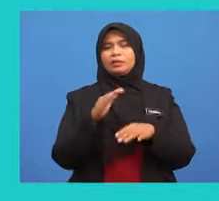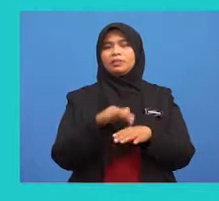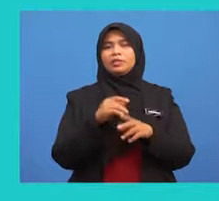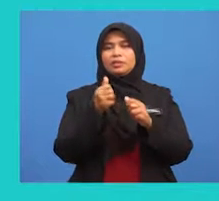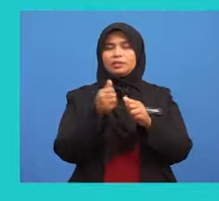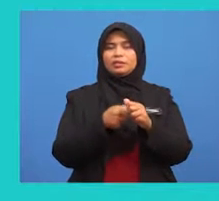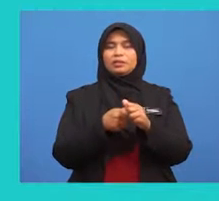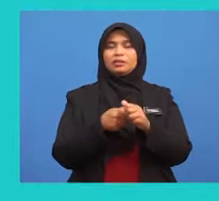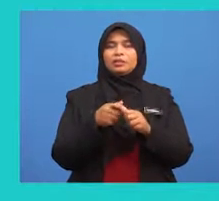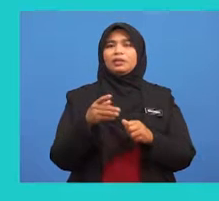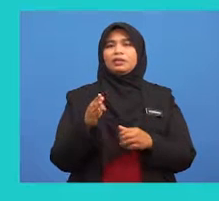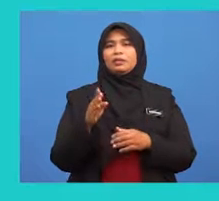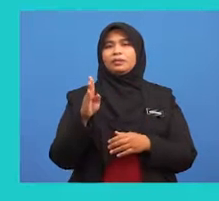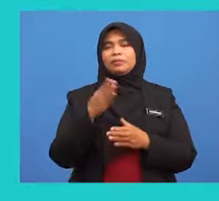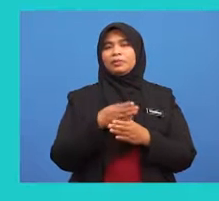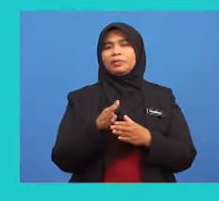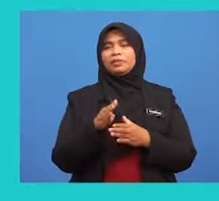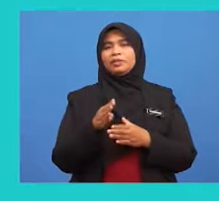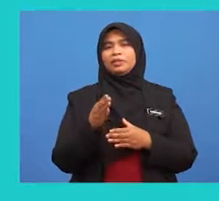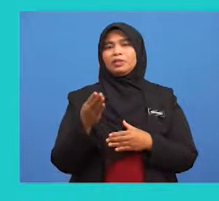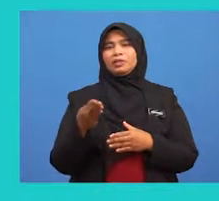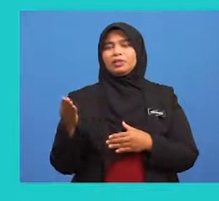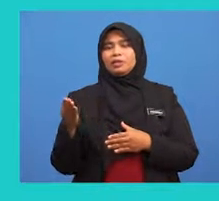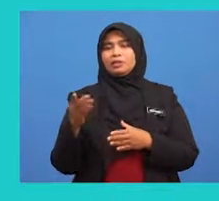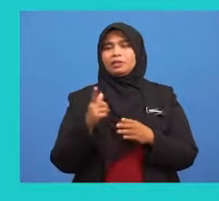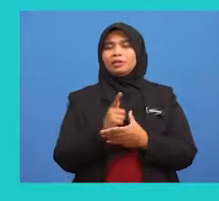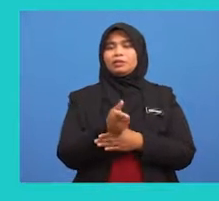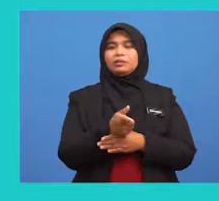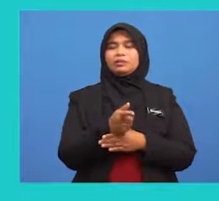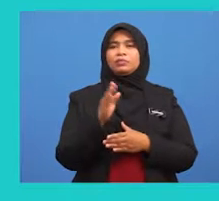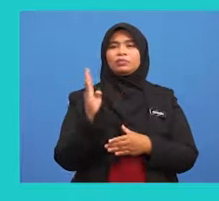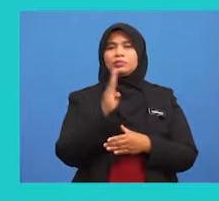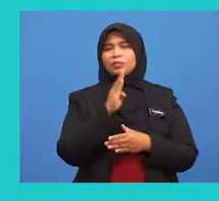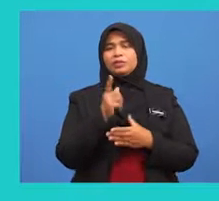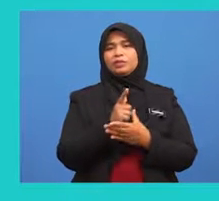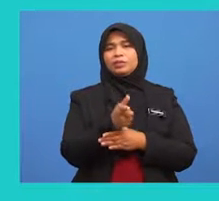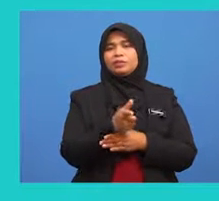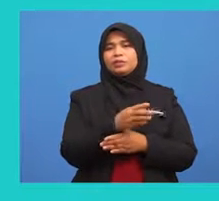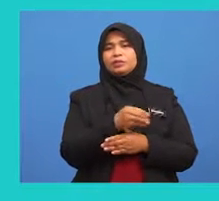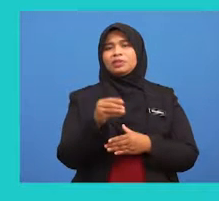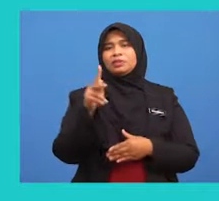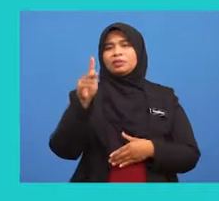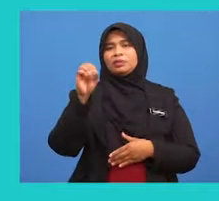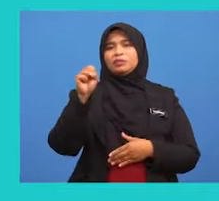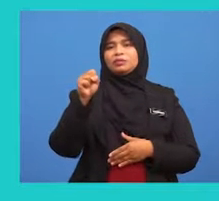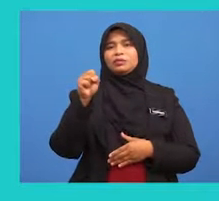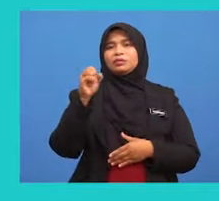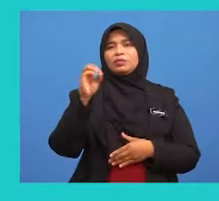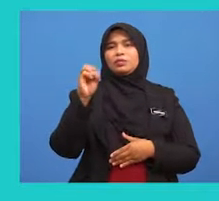pada setiap komponen bahan langsung, buruh langsung dan kos